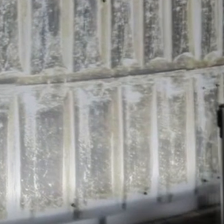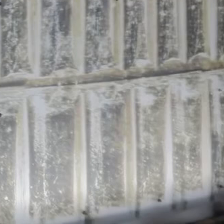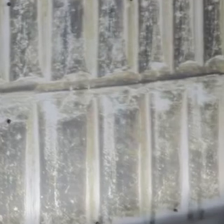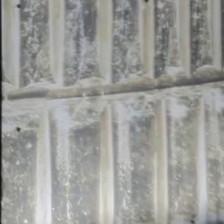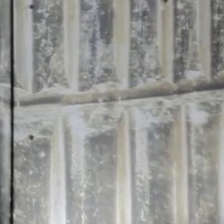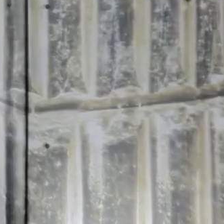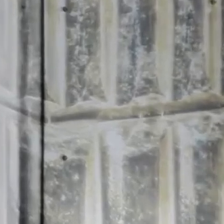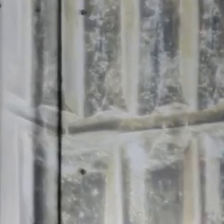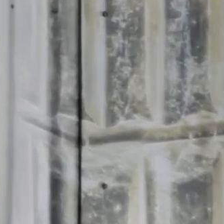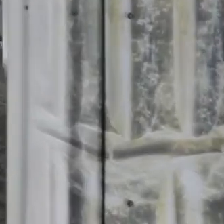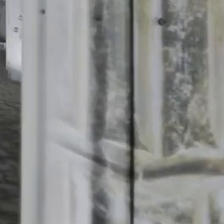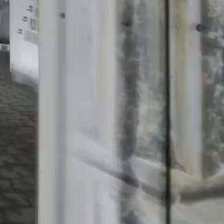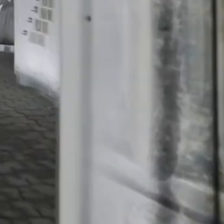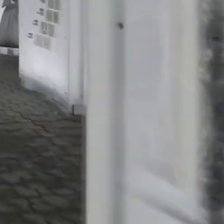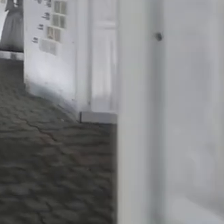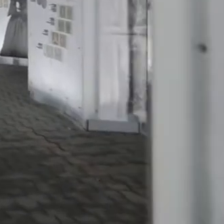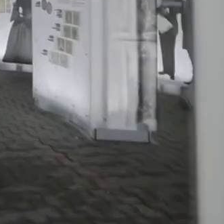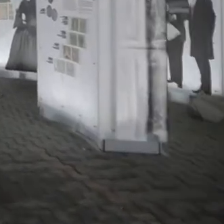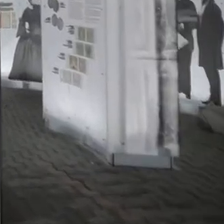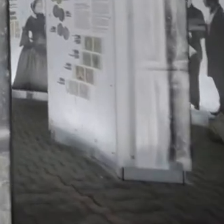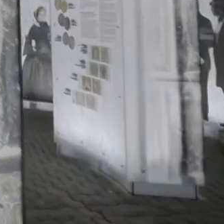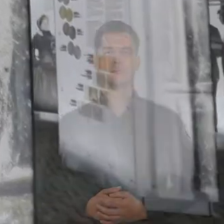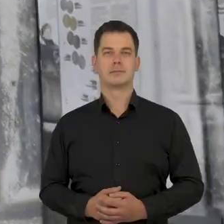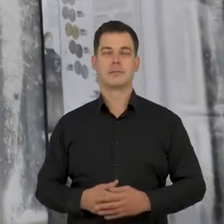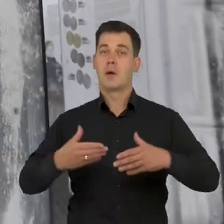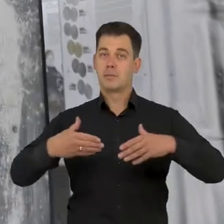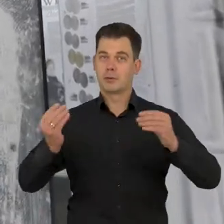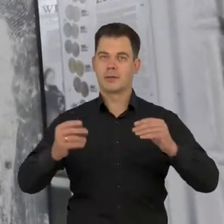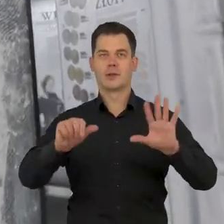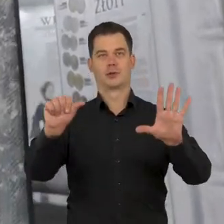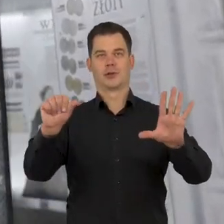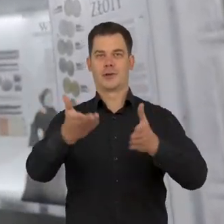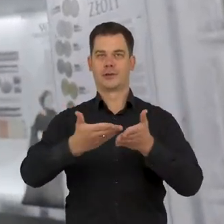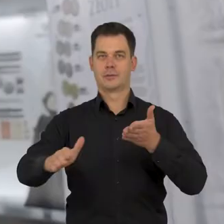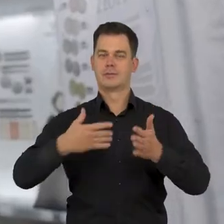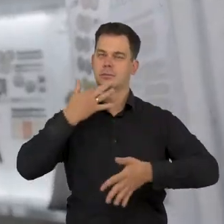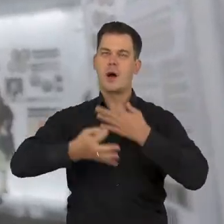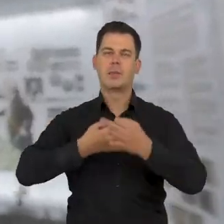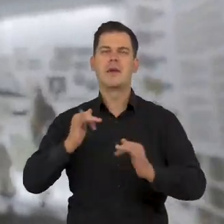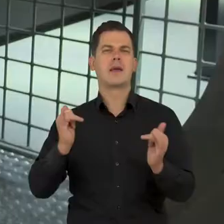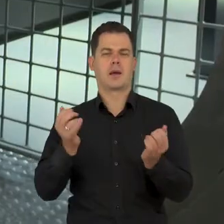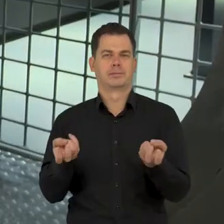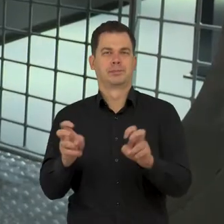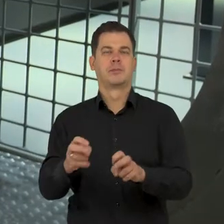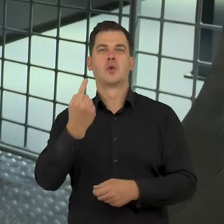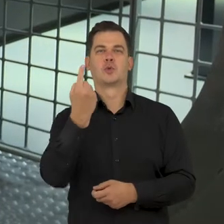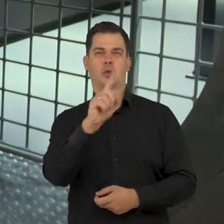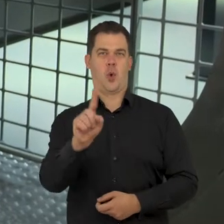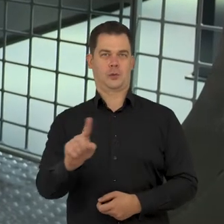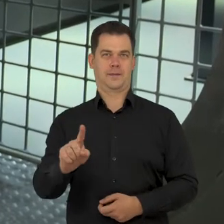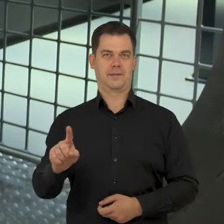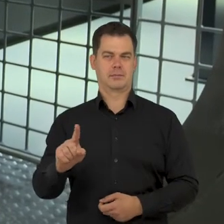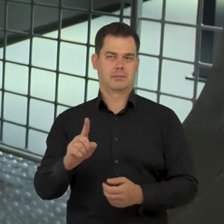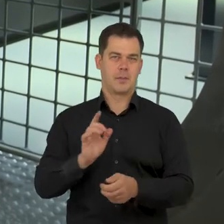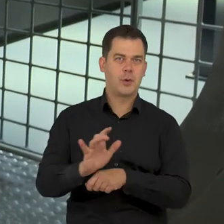Banku Polskiego. Dzieje złotego. Zaczynamy 6-odcinkową serię, w której powiemy, jak